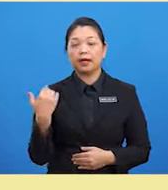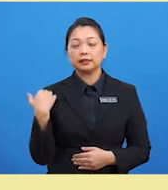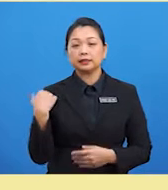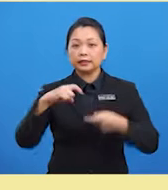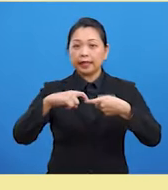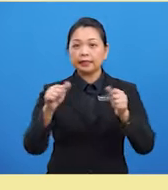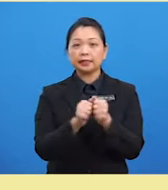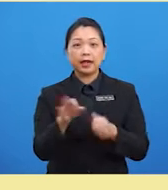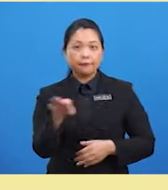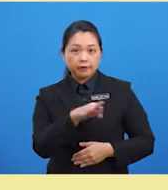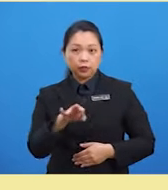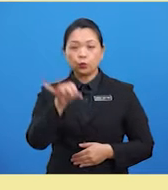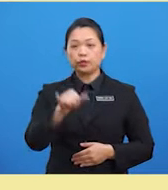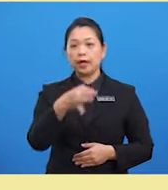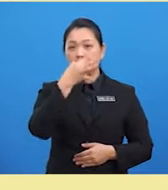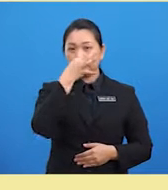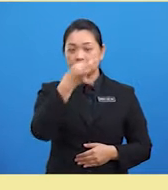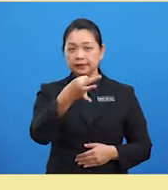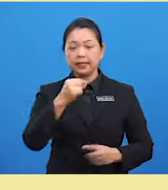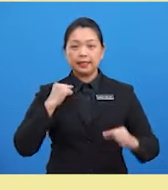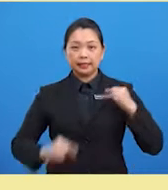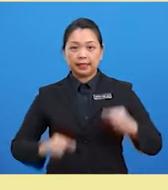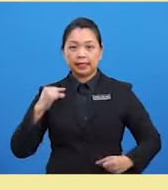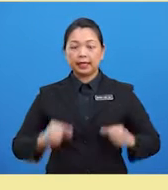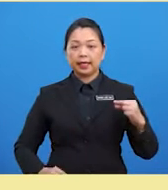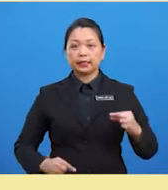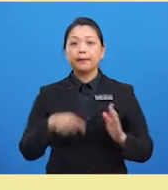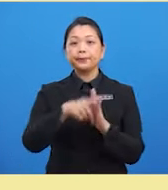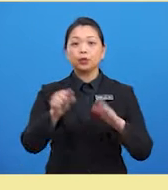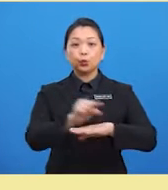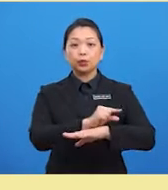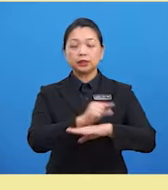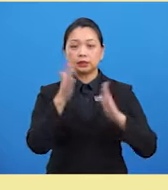yang mempengaruhi gelagat pengguna.